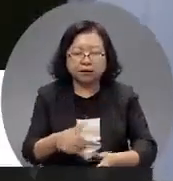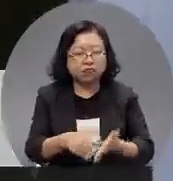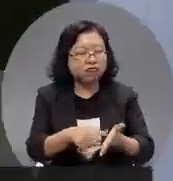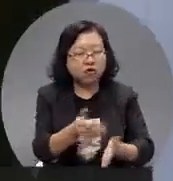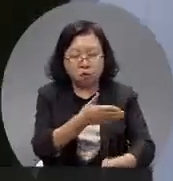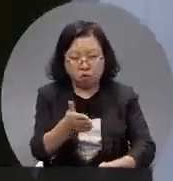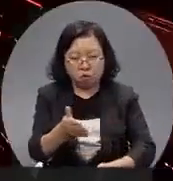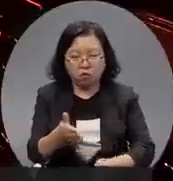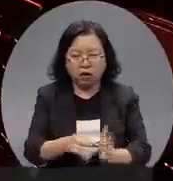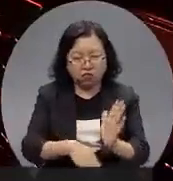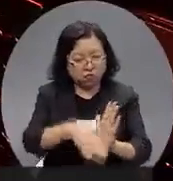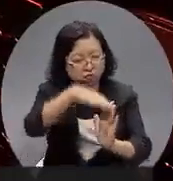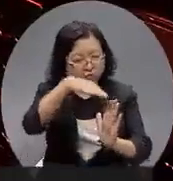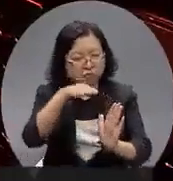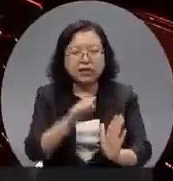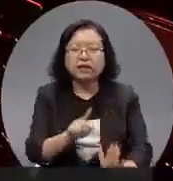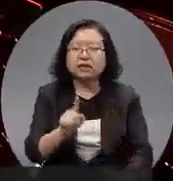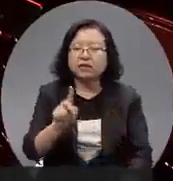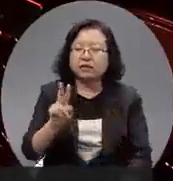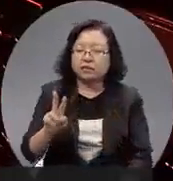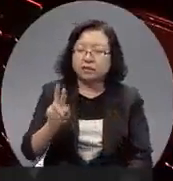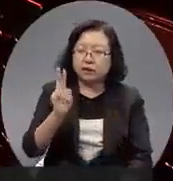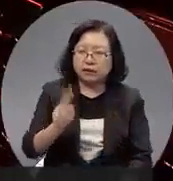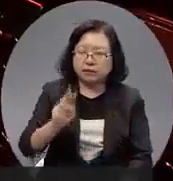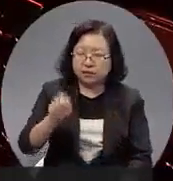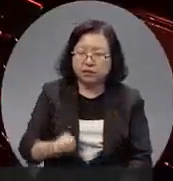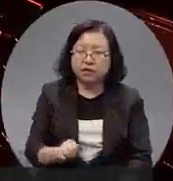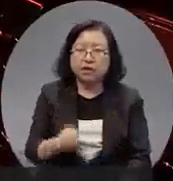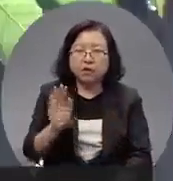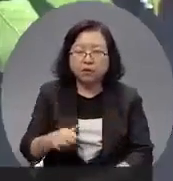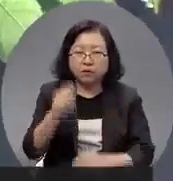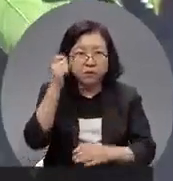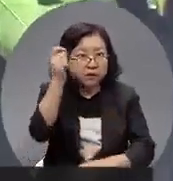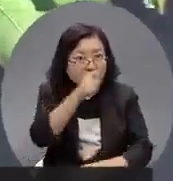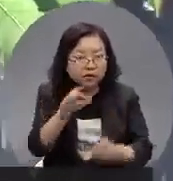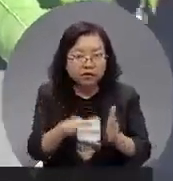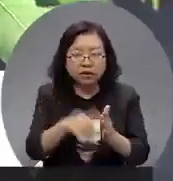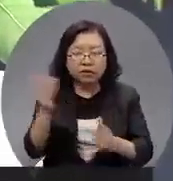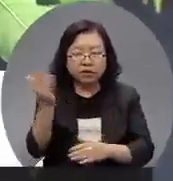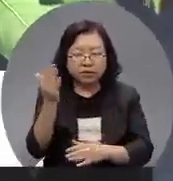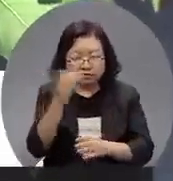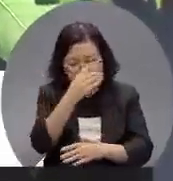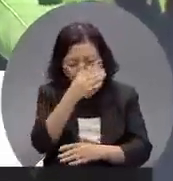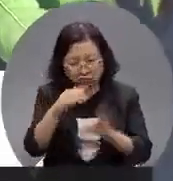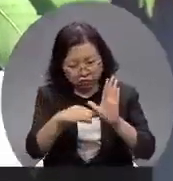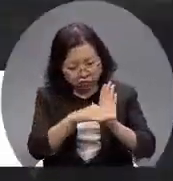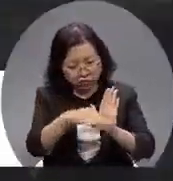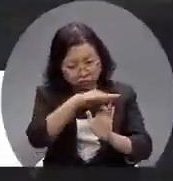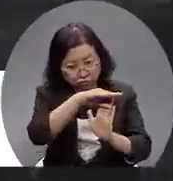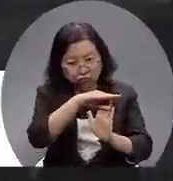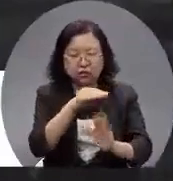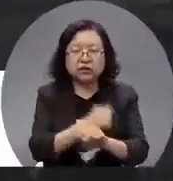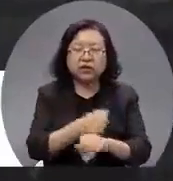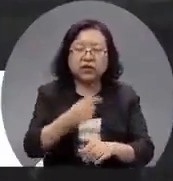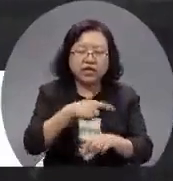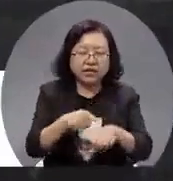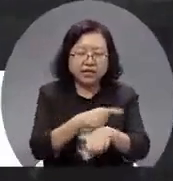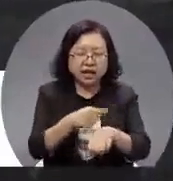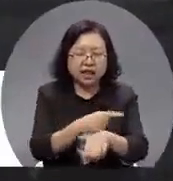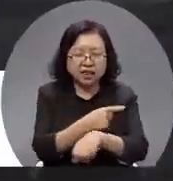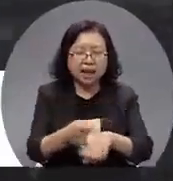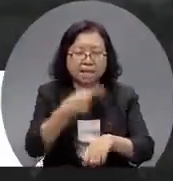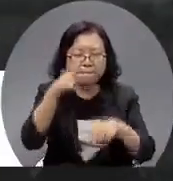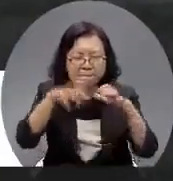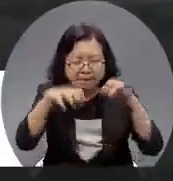있었습니다. 오늘 새벽 청주 등 도내 중북부 지역에 시간당 최대 46mm의 폭우가 쏟아지면서 비 피해가